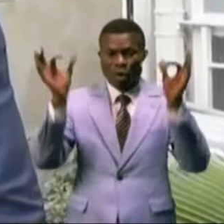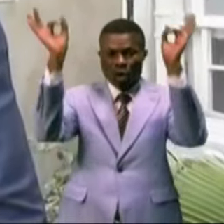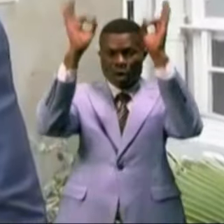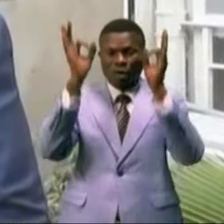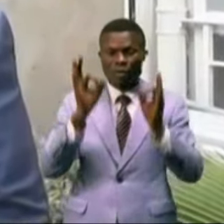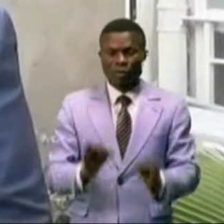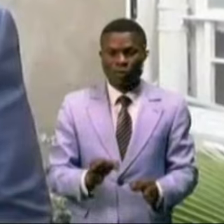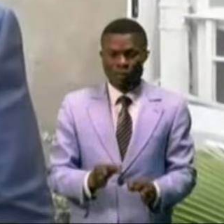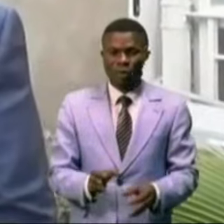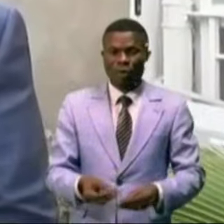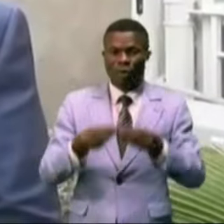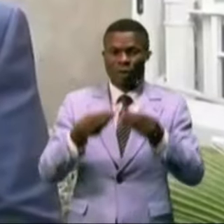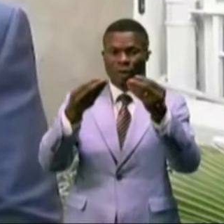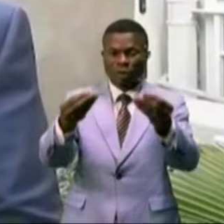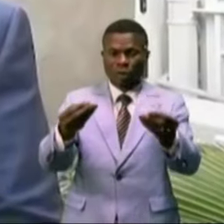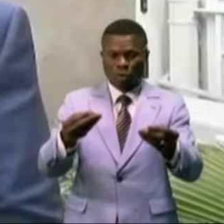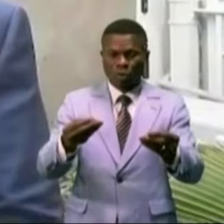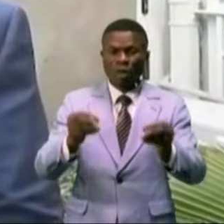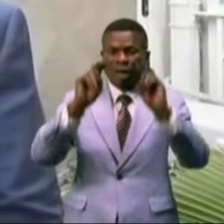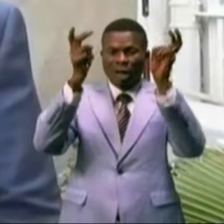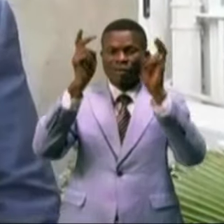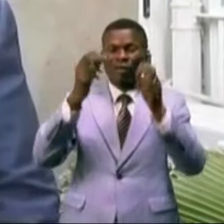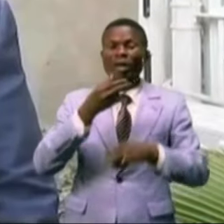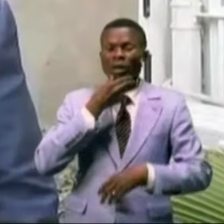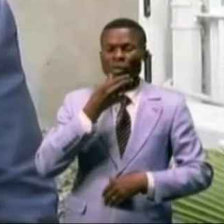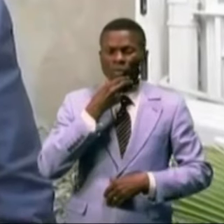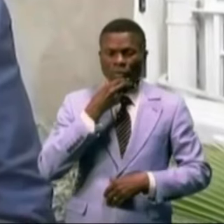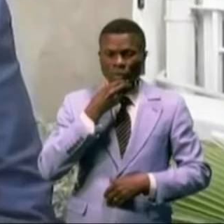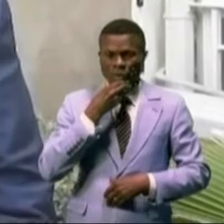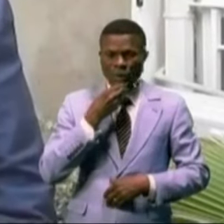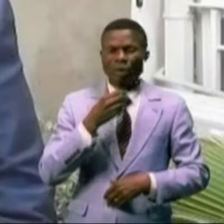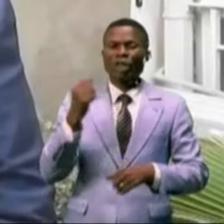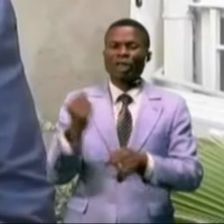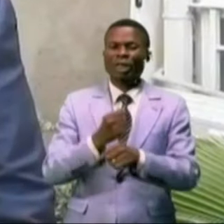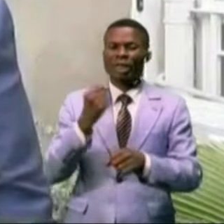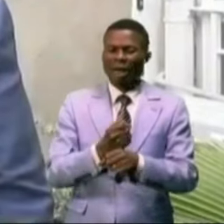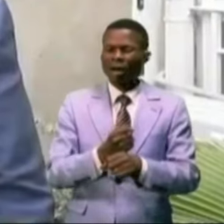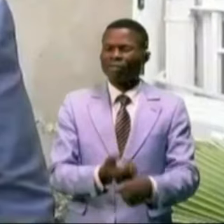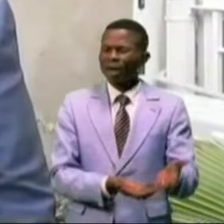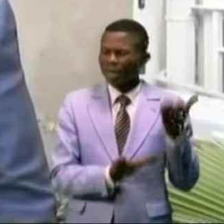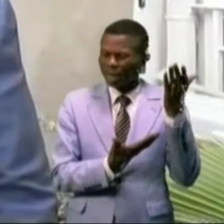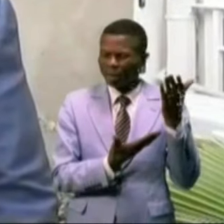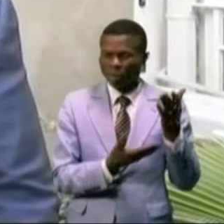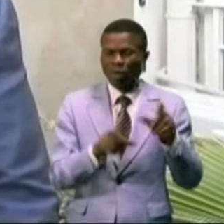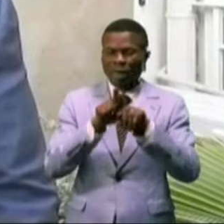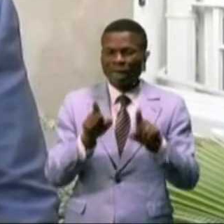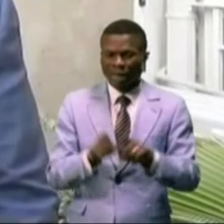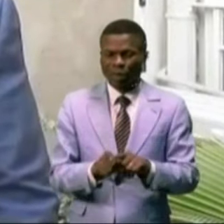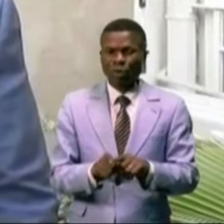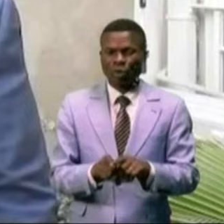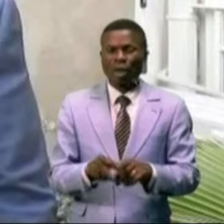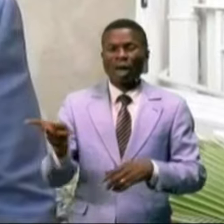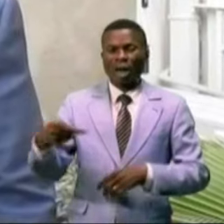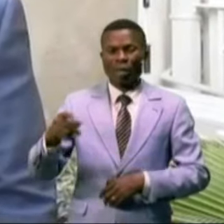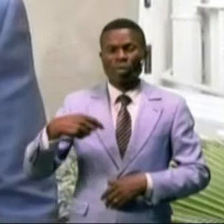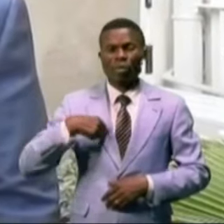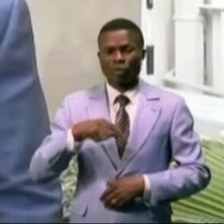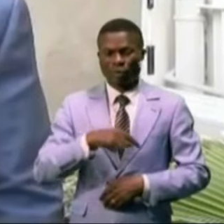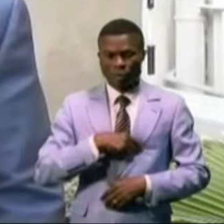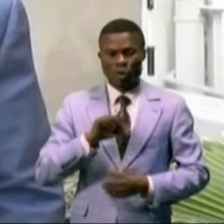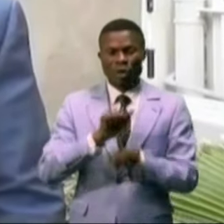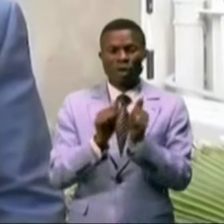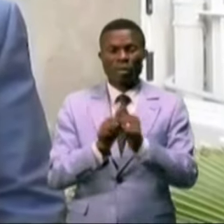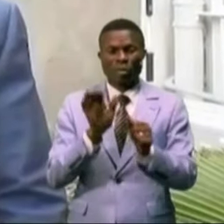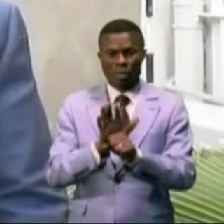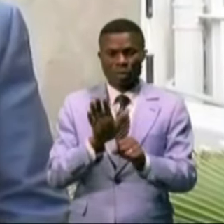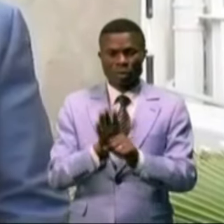pouvoir réunir les opérateurs économiques, les députés, les hommes d'affaires, comme nous l'avons dit, parce que notre province connaît beaucoup de problèmes, tant